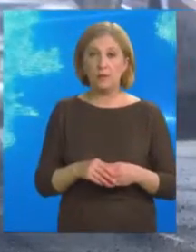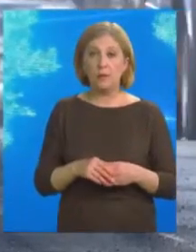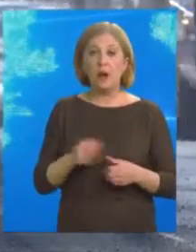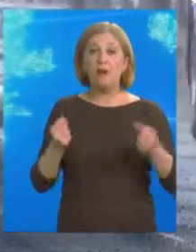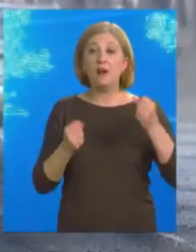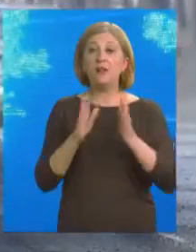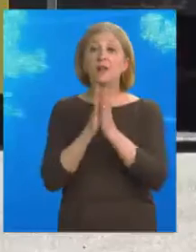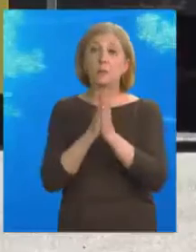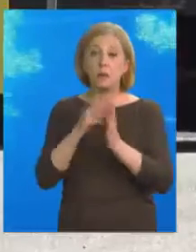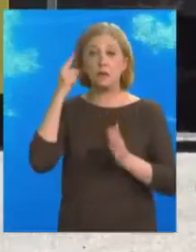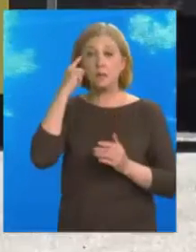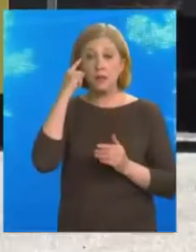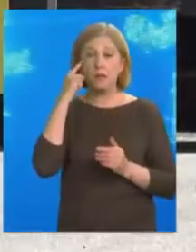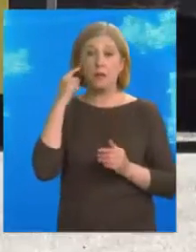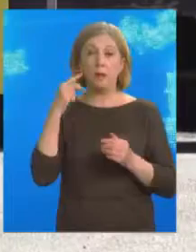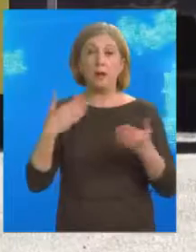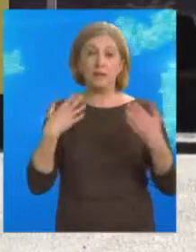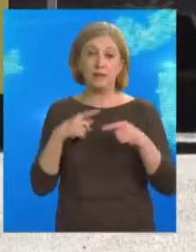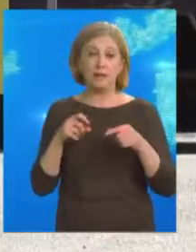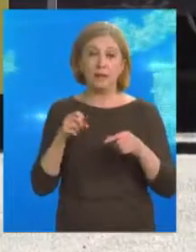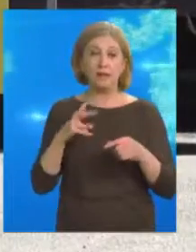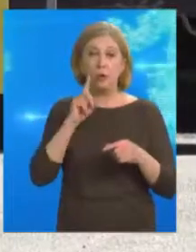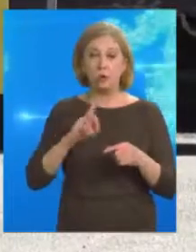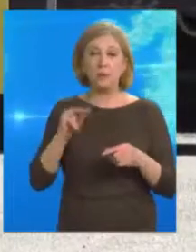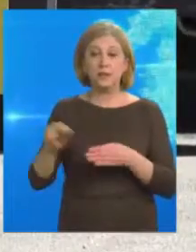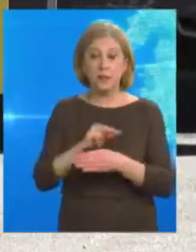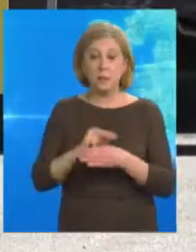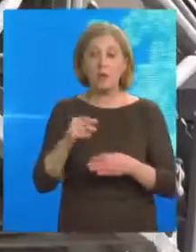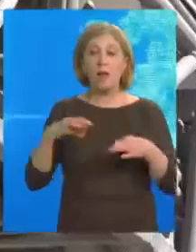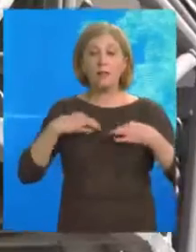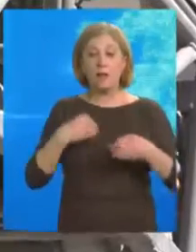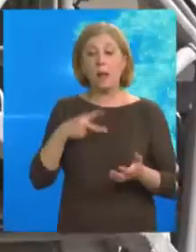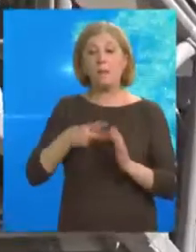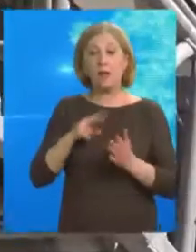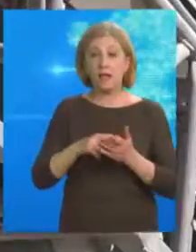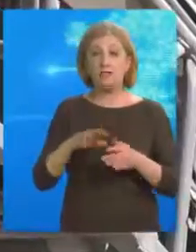Водители просят с пониманием отнестись к возможным неудобствам из-за ремонта и заранее планировать маршрут.